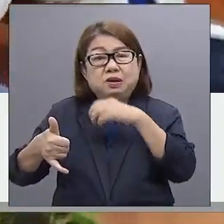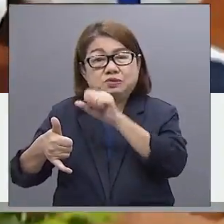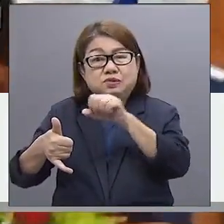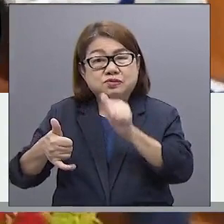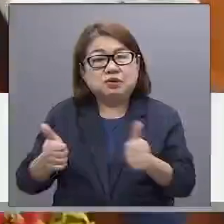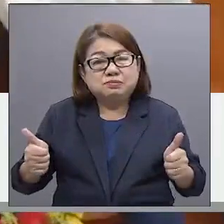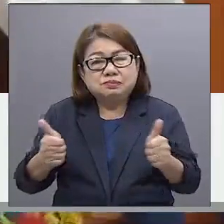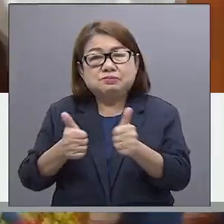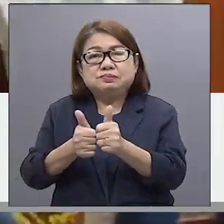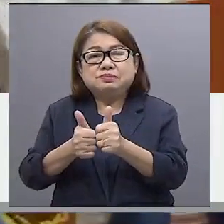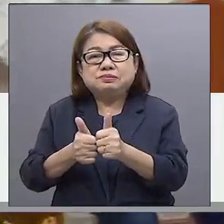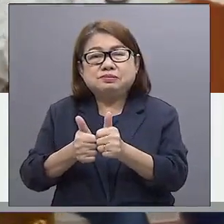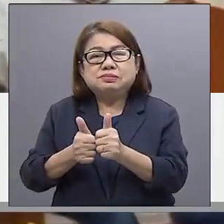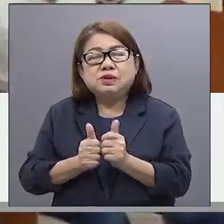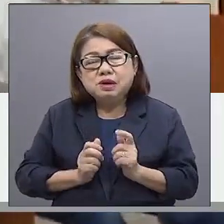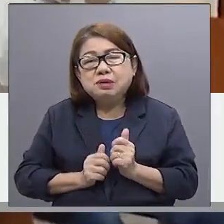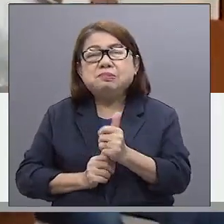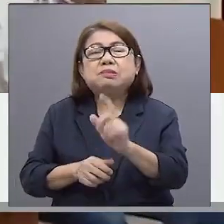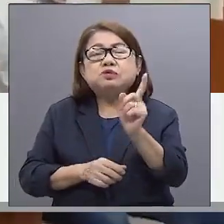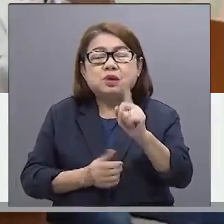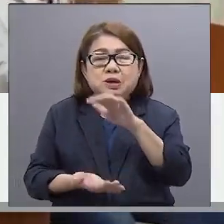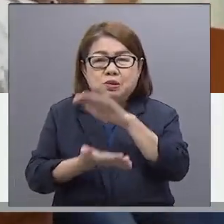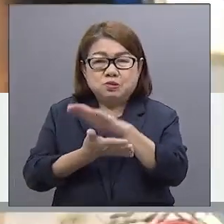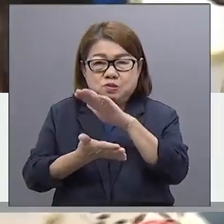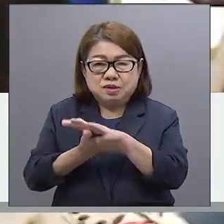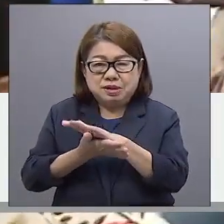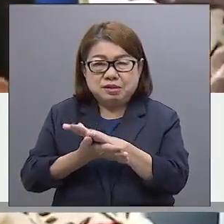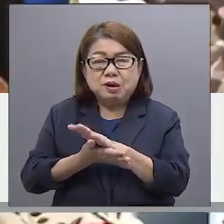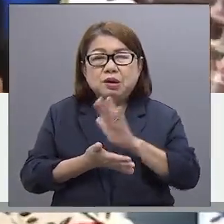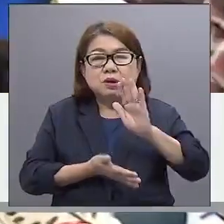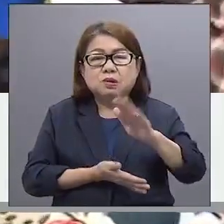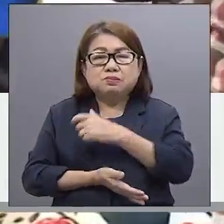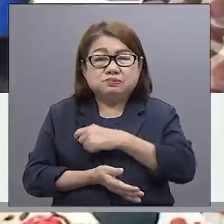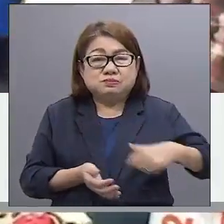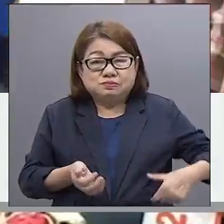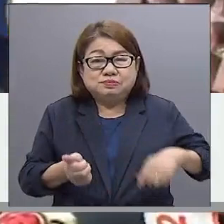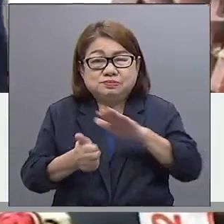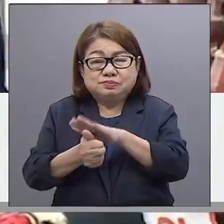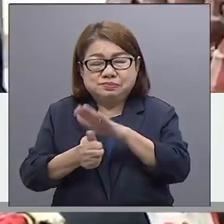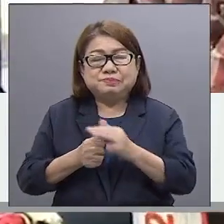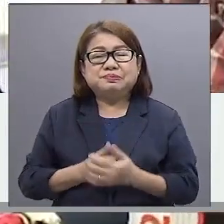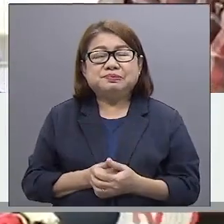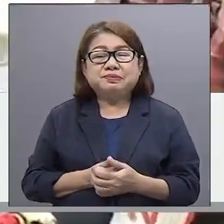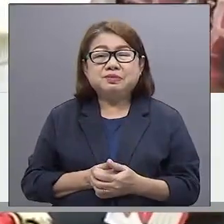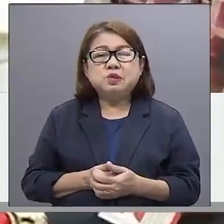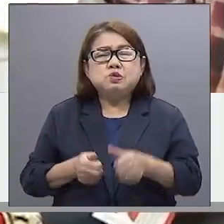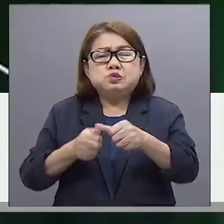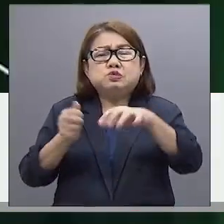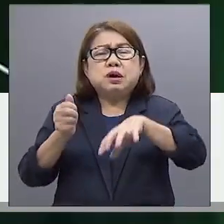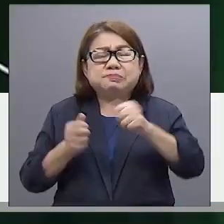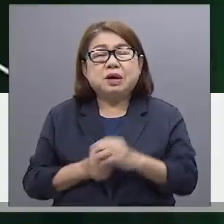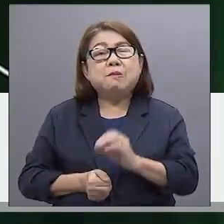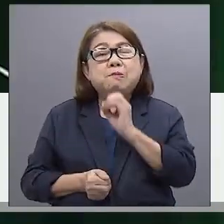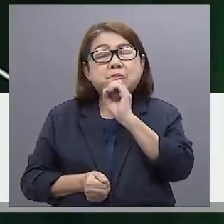ที่โรงเรียนห้องสอนศึกษาในพระอุปถัมภ์อำเภอเมืองแม่ฮ่องสอนนะคะระบุว่าหากพลังประชารัฐจั